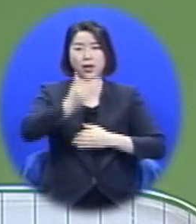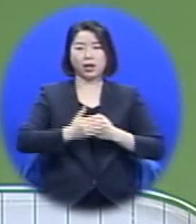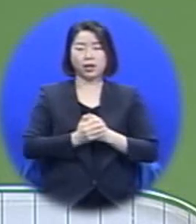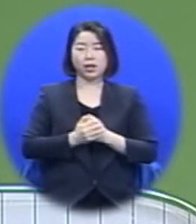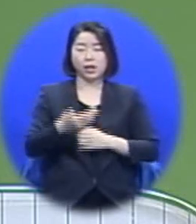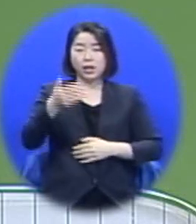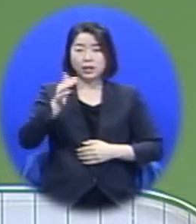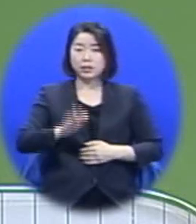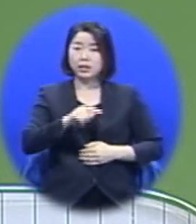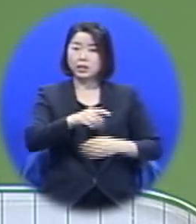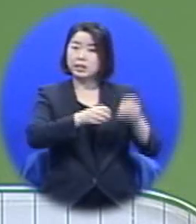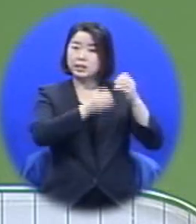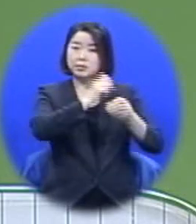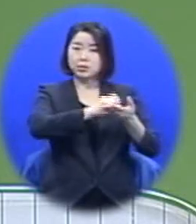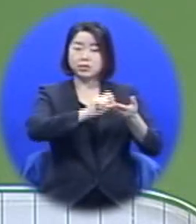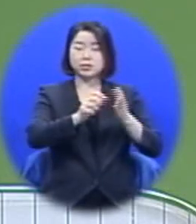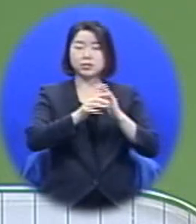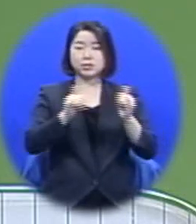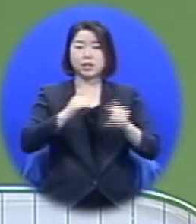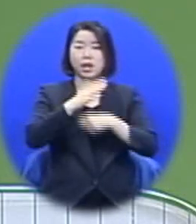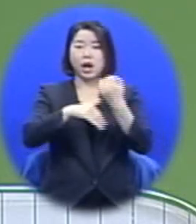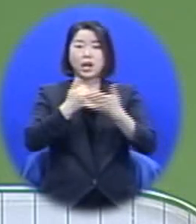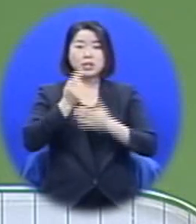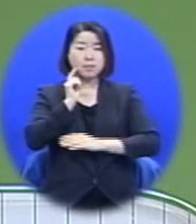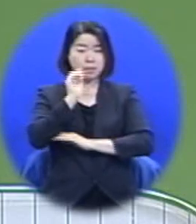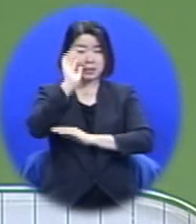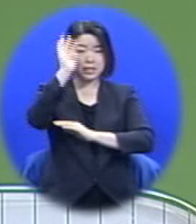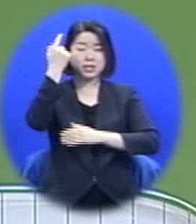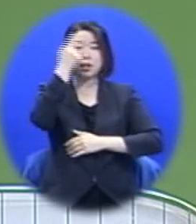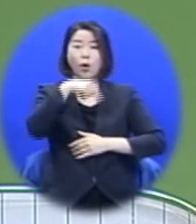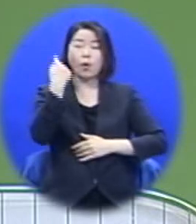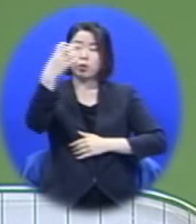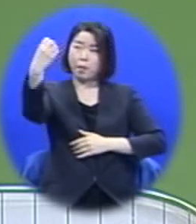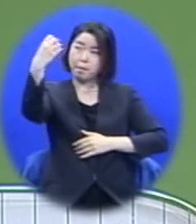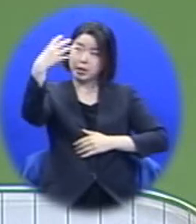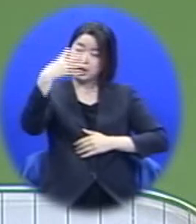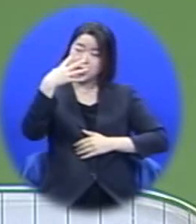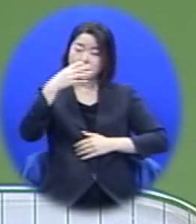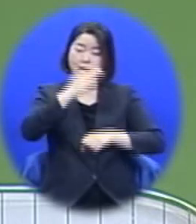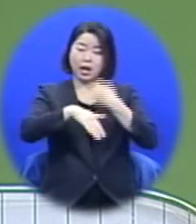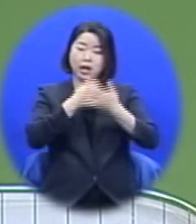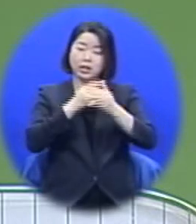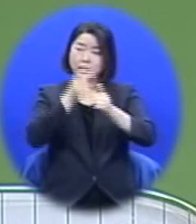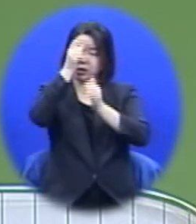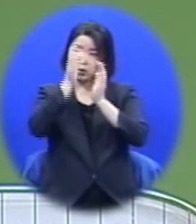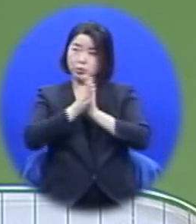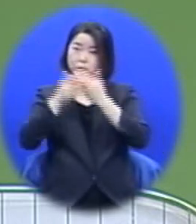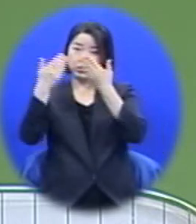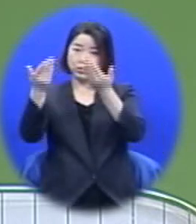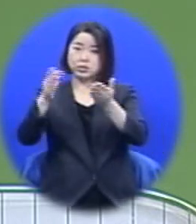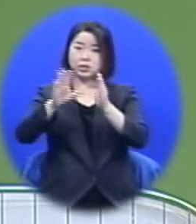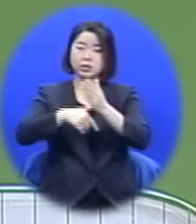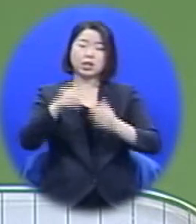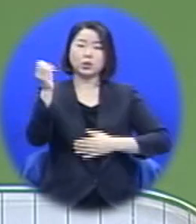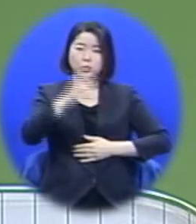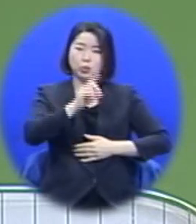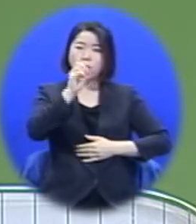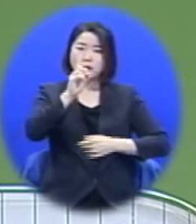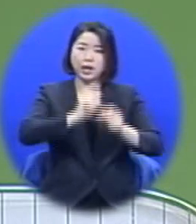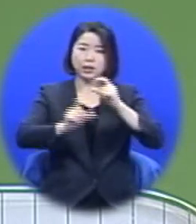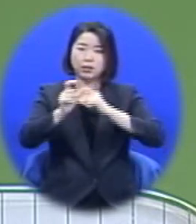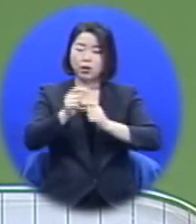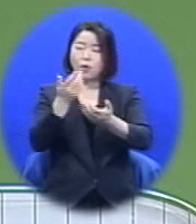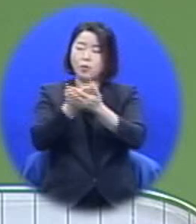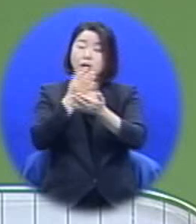그런데 이 시편 기자는 하나님의 빛난 얼굴에 비춰 달라고 하나님께 기도하면서 또 하나님께 구하는 것이 있는데